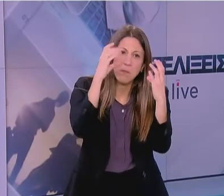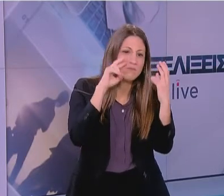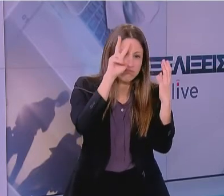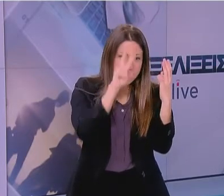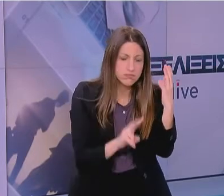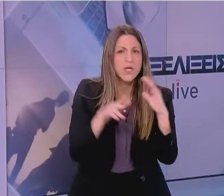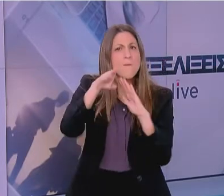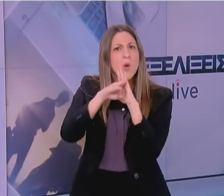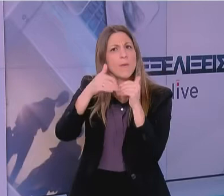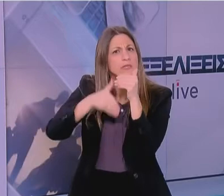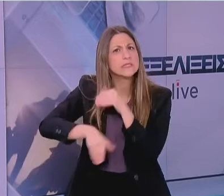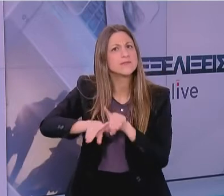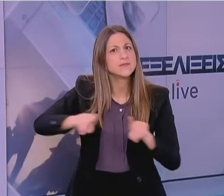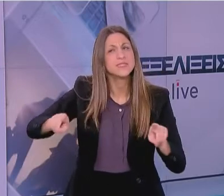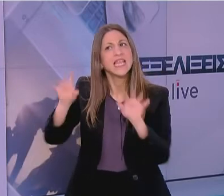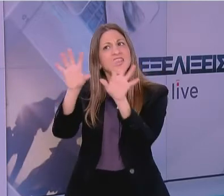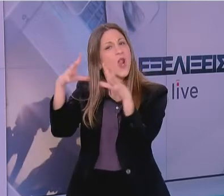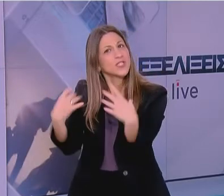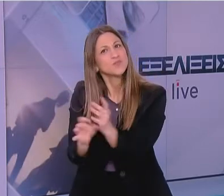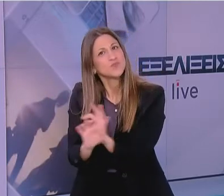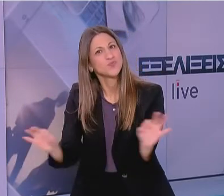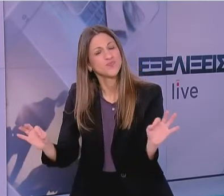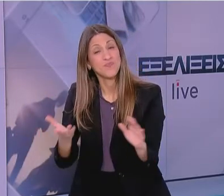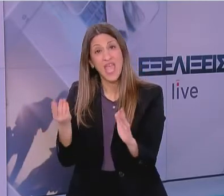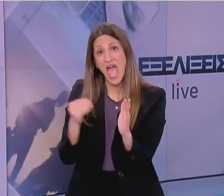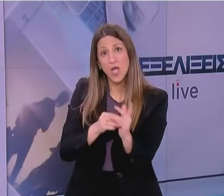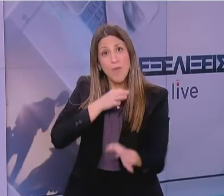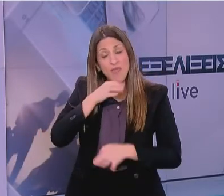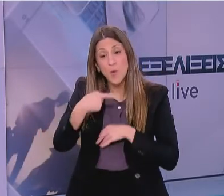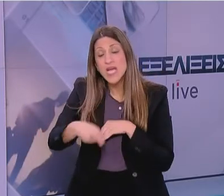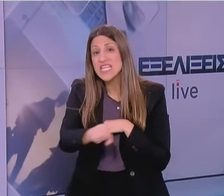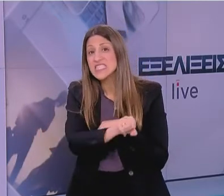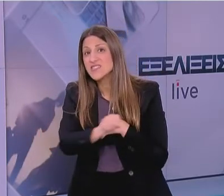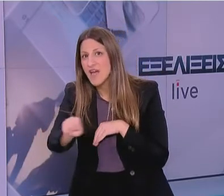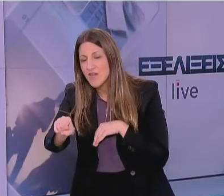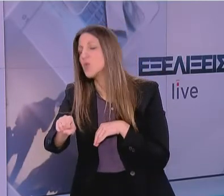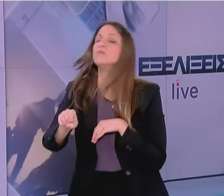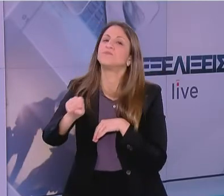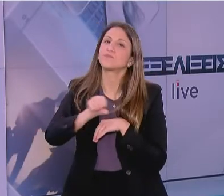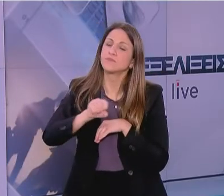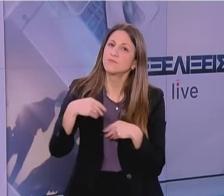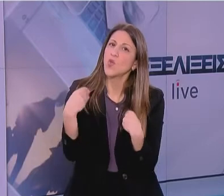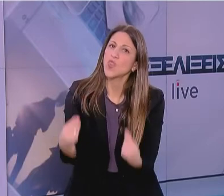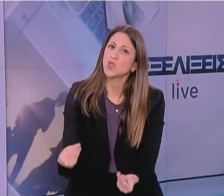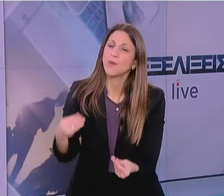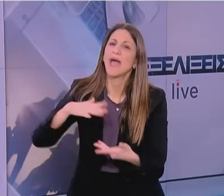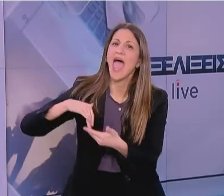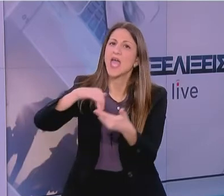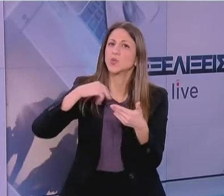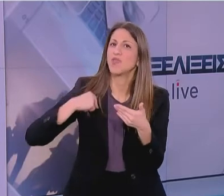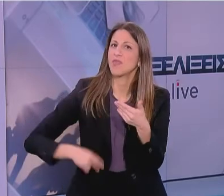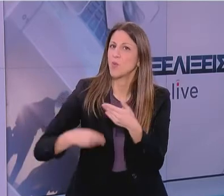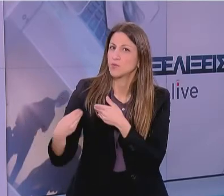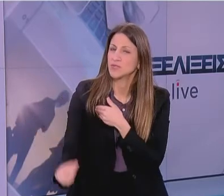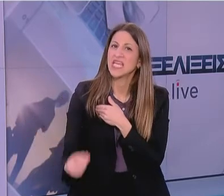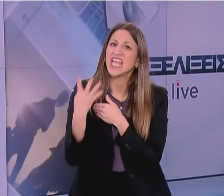και τον προγραμματισμό της εκπαιδευτικής τηλεόρασης. Τέλος, σας ενημερώνω ότι από το Σάββατο έχουν παραδοθεί στην Κεντρική Ένωση Δήμων Ελλάδος